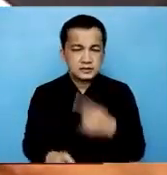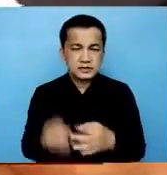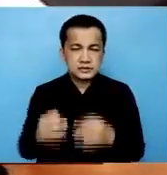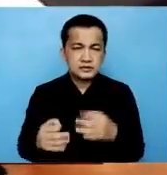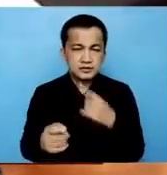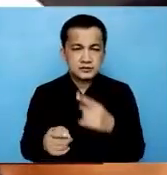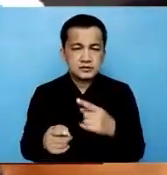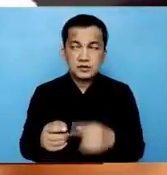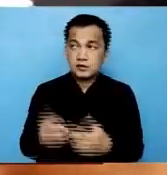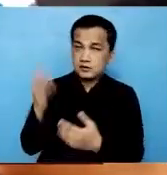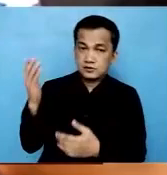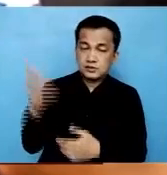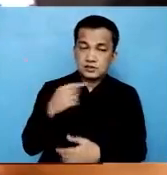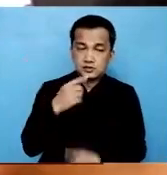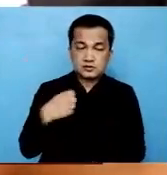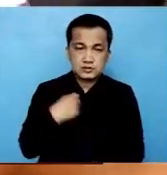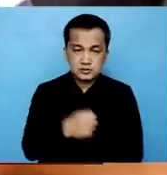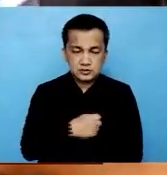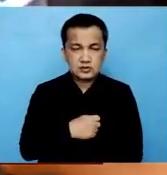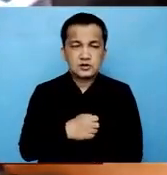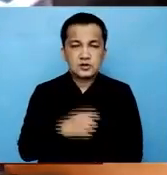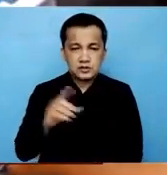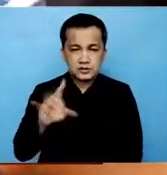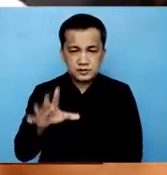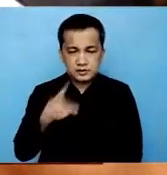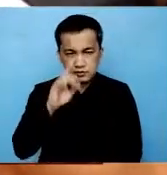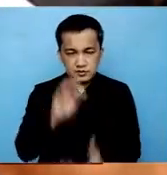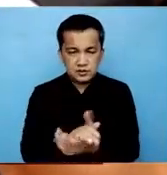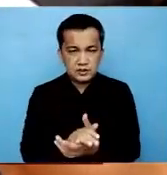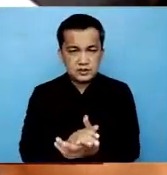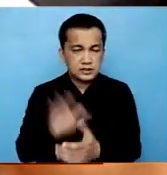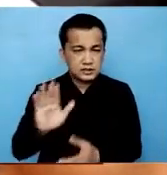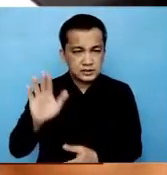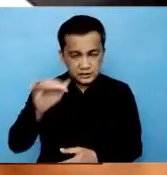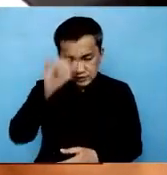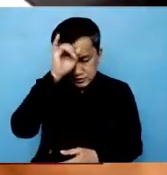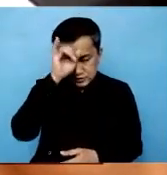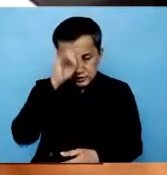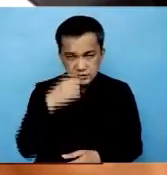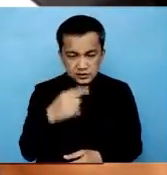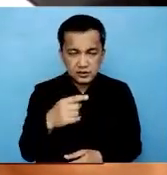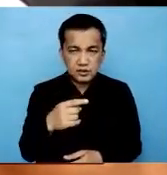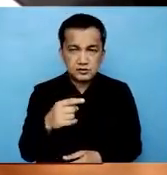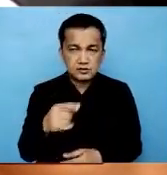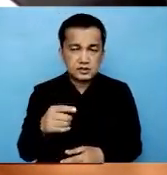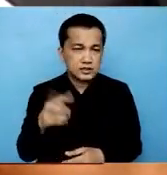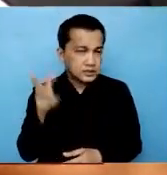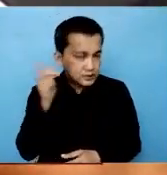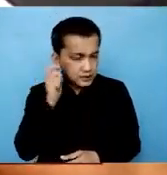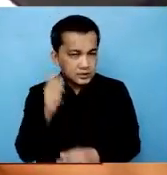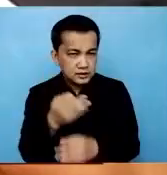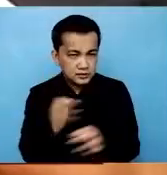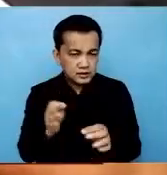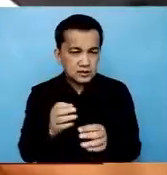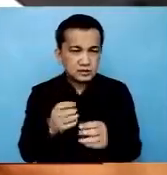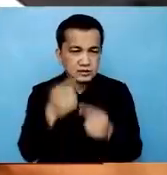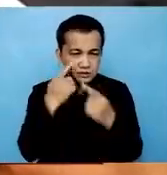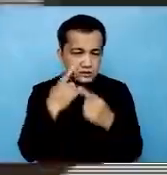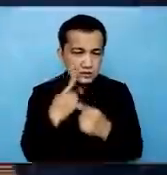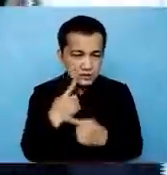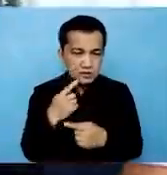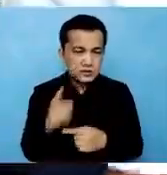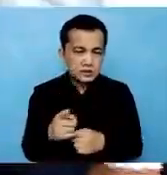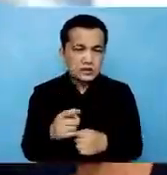kanyang pagiging inosente. At nung narinig niya na siya ay acquittal, siya ay napaluha. At siyempre, tuwan-tuwa